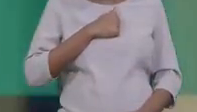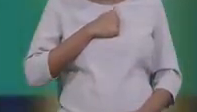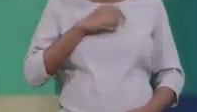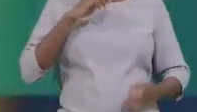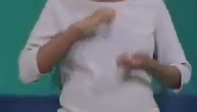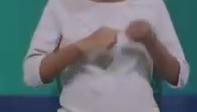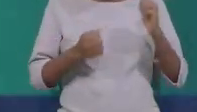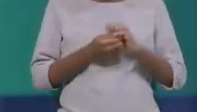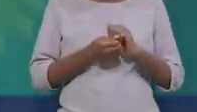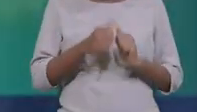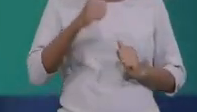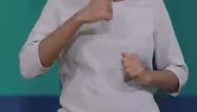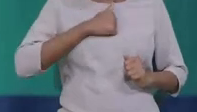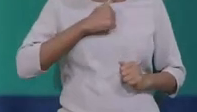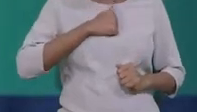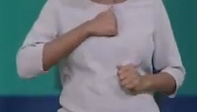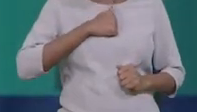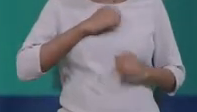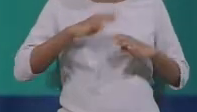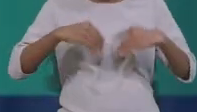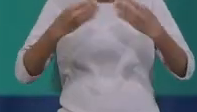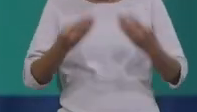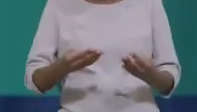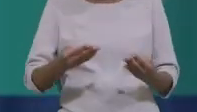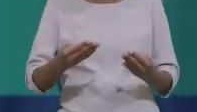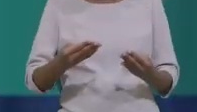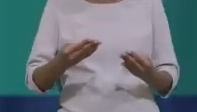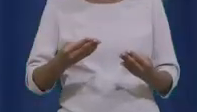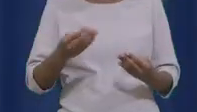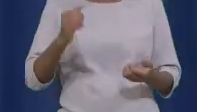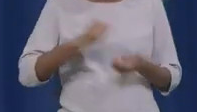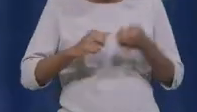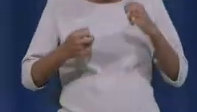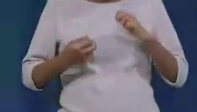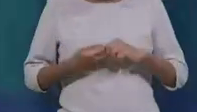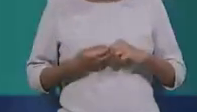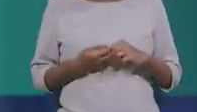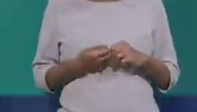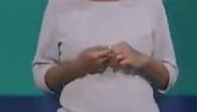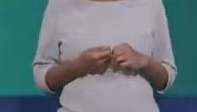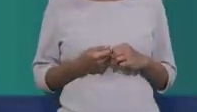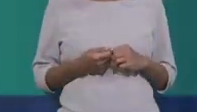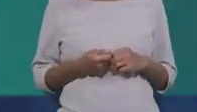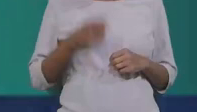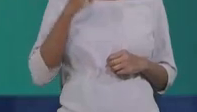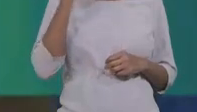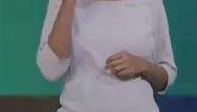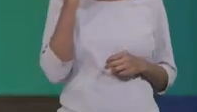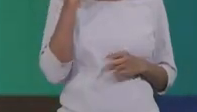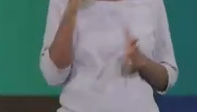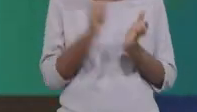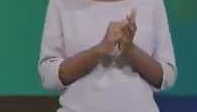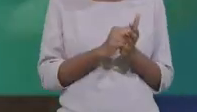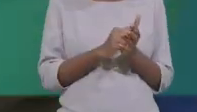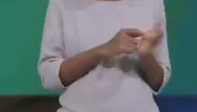la tragédie auto-imposée. La tragédie auto-imposée.